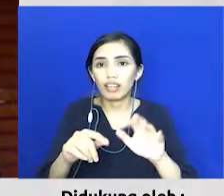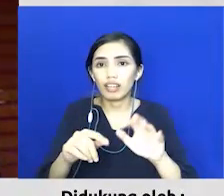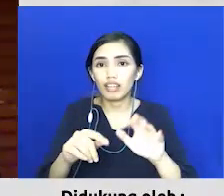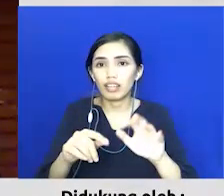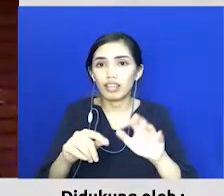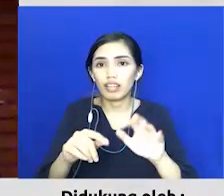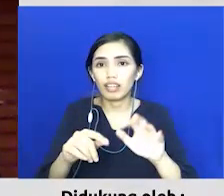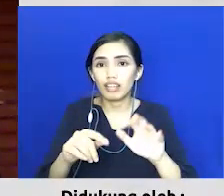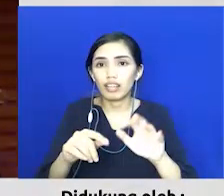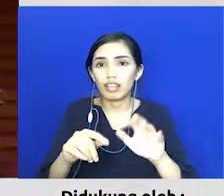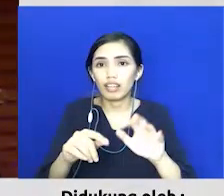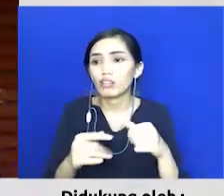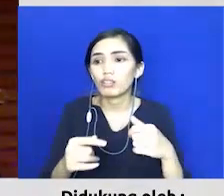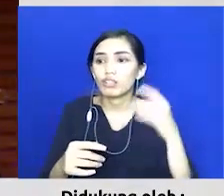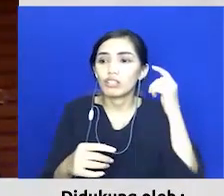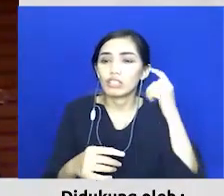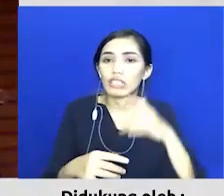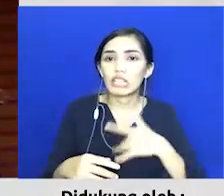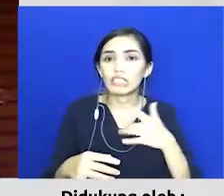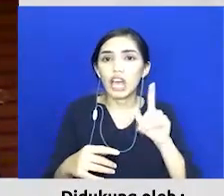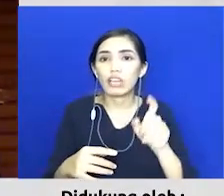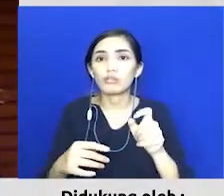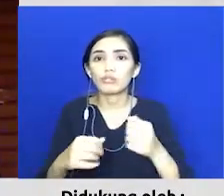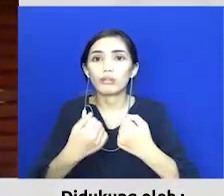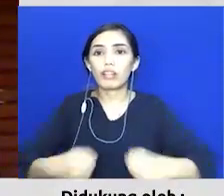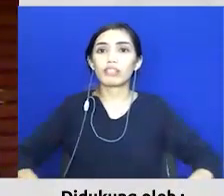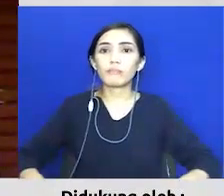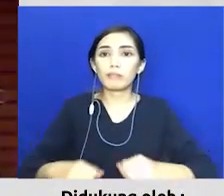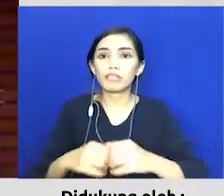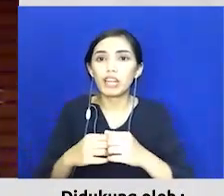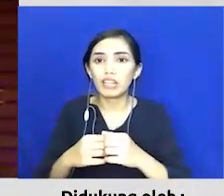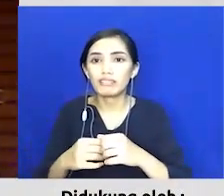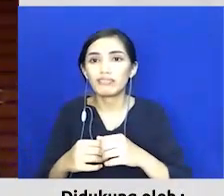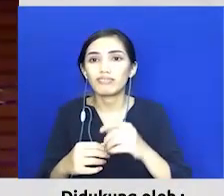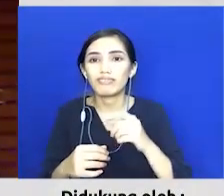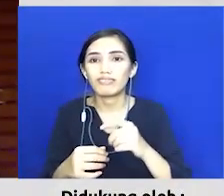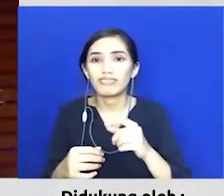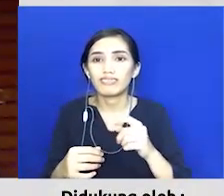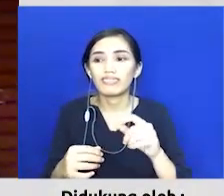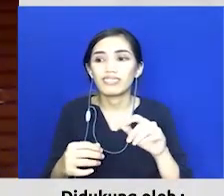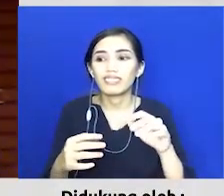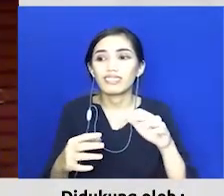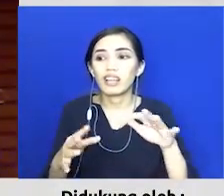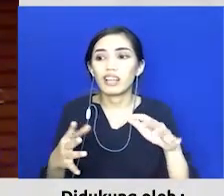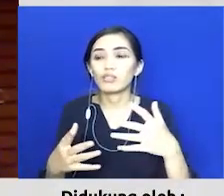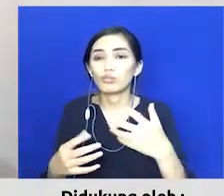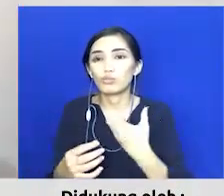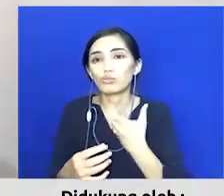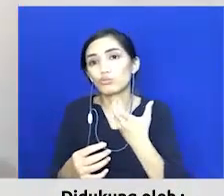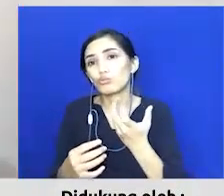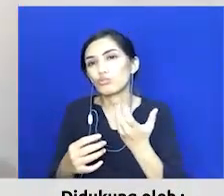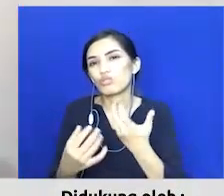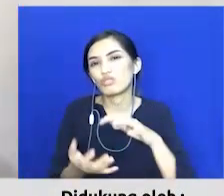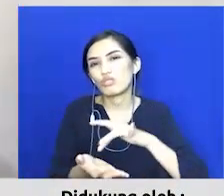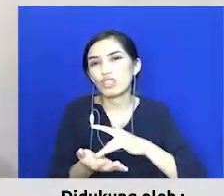aku langsung kan menggunakan kata provokasi, kok kayaknya ini banget gitu ya, keras banget, tapi mau nggak mau mungkin provokasi pemikiran lah gitu, bahwa